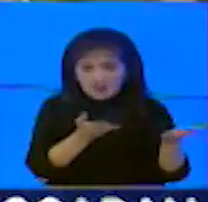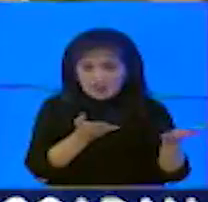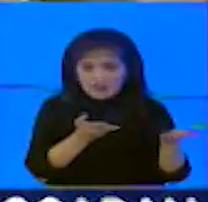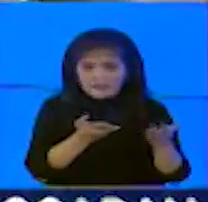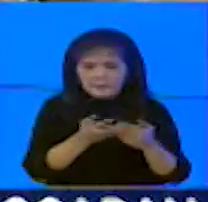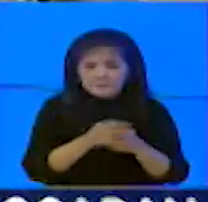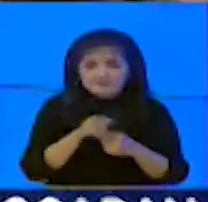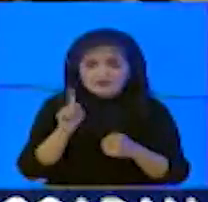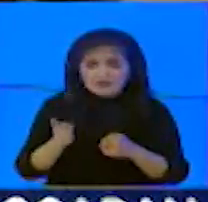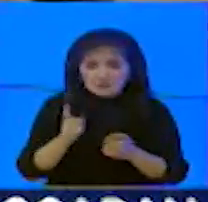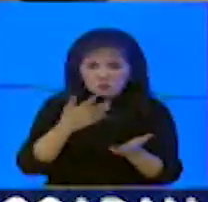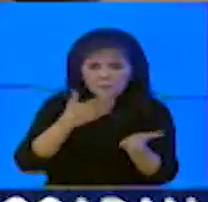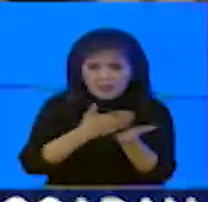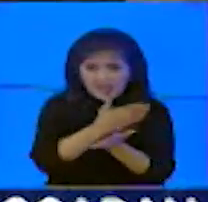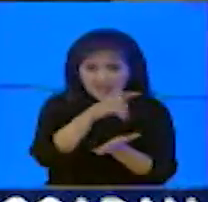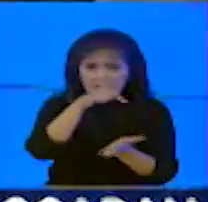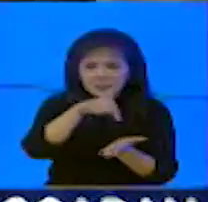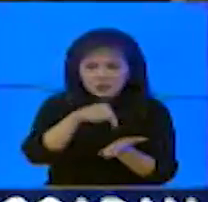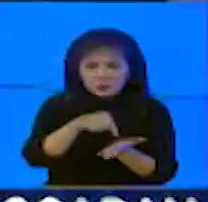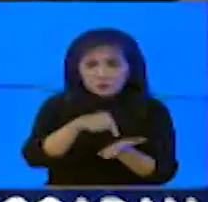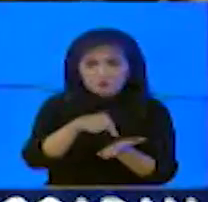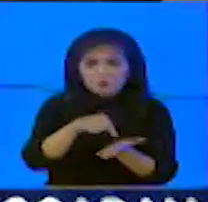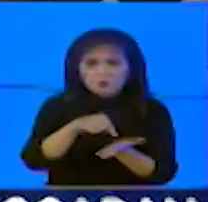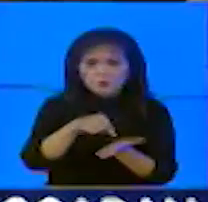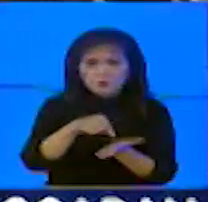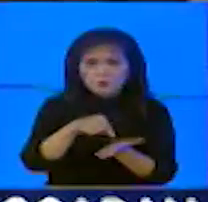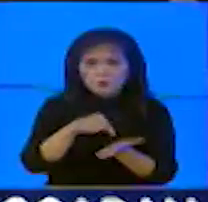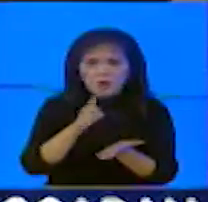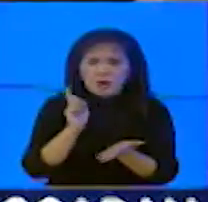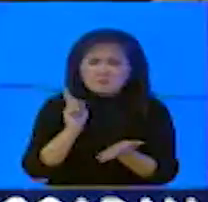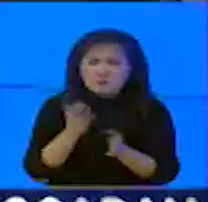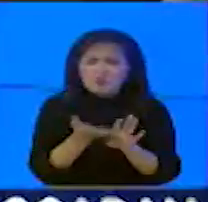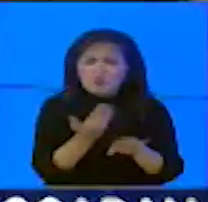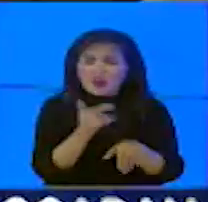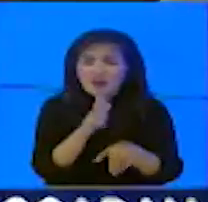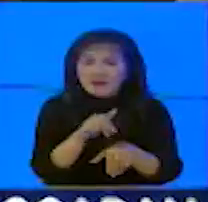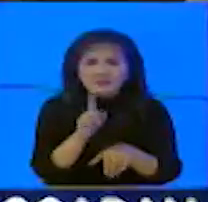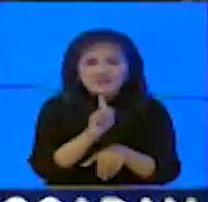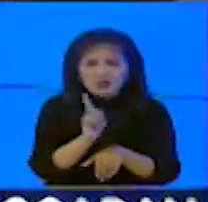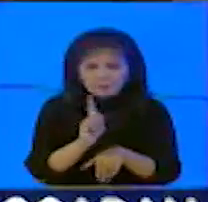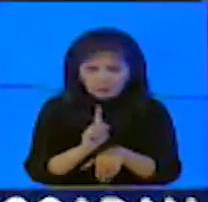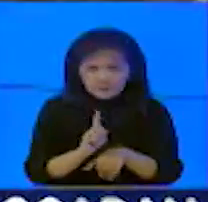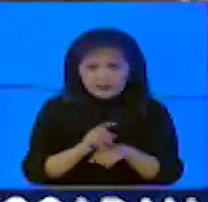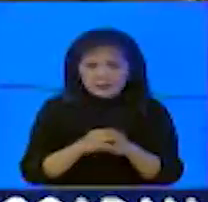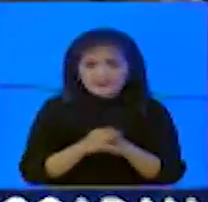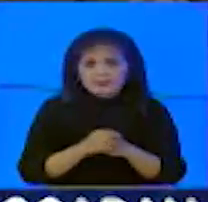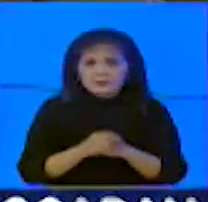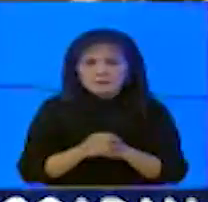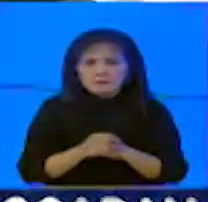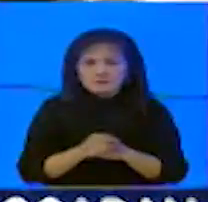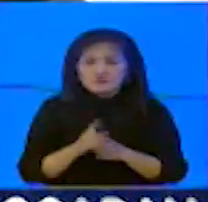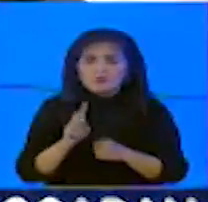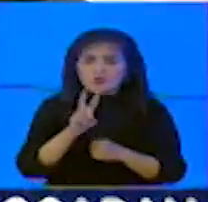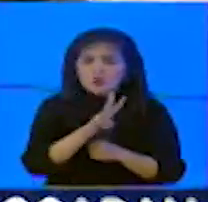masyarakat, ini bentuk untuk agar tidak mengulangi kembali. Dan pastinya untuk checkpoint ini akan dilakukan selama